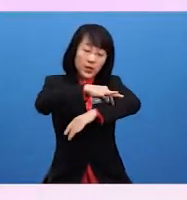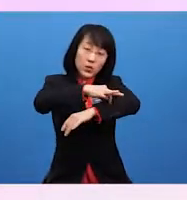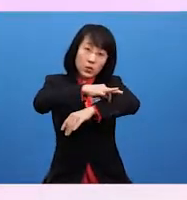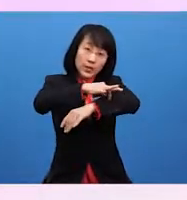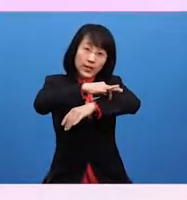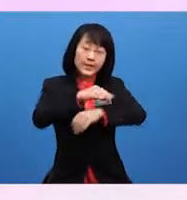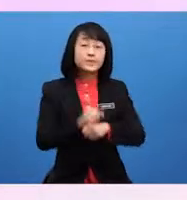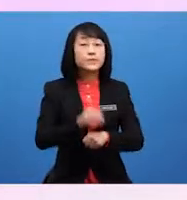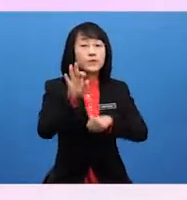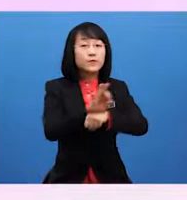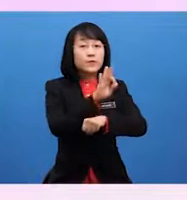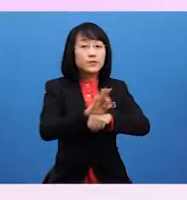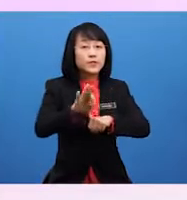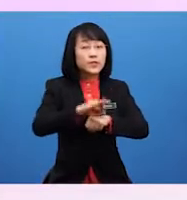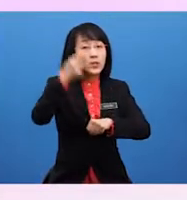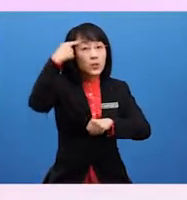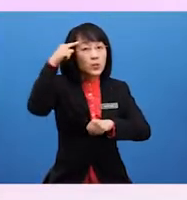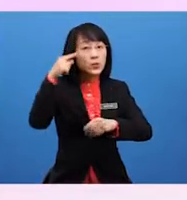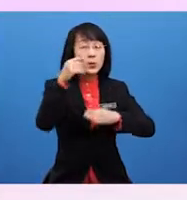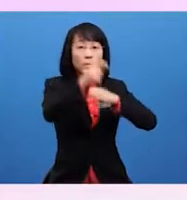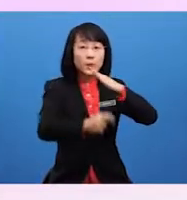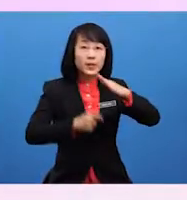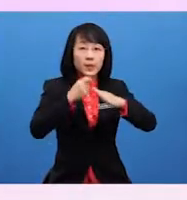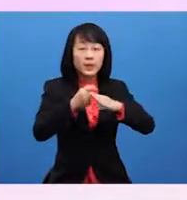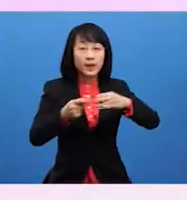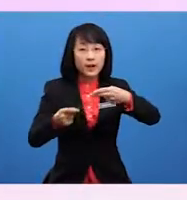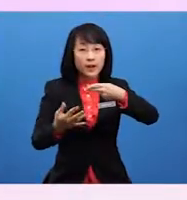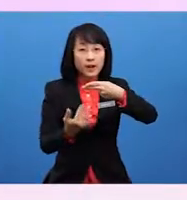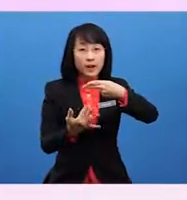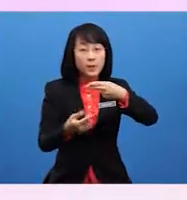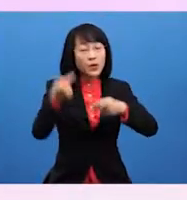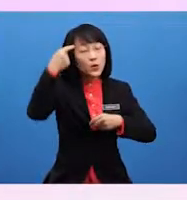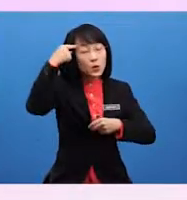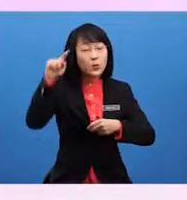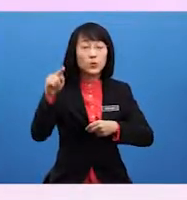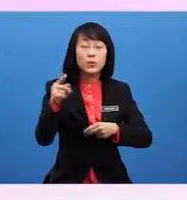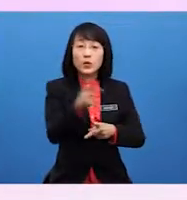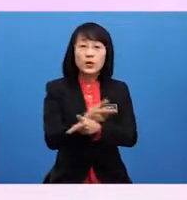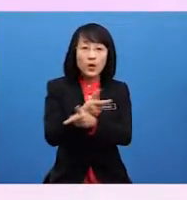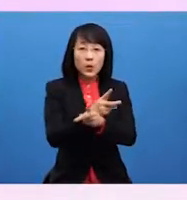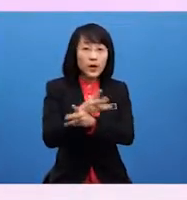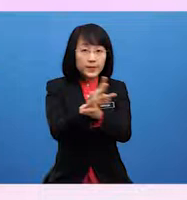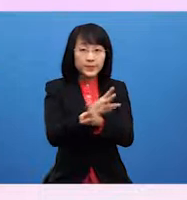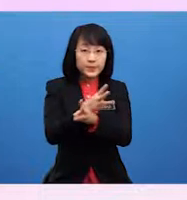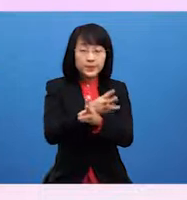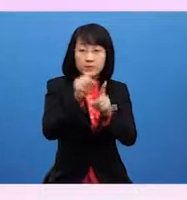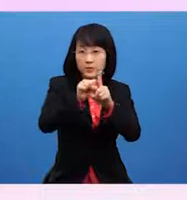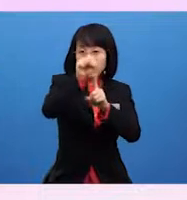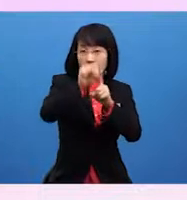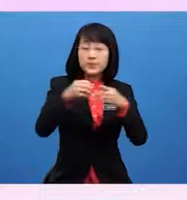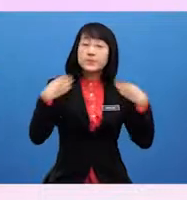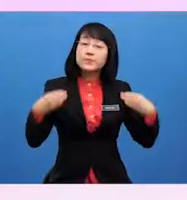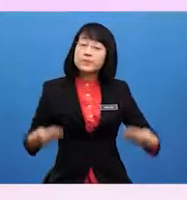dan berfungsi sebagai penebat haba untuk mengawal suhu badan kita. Lemak